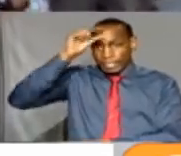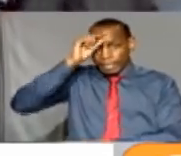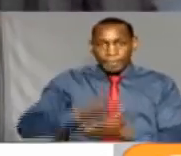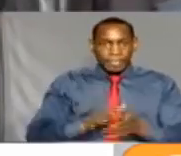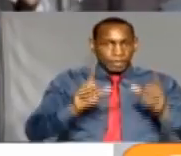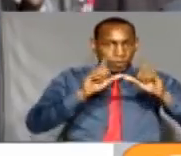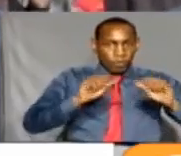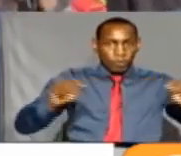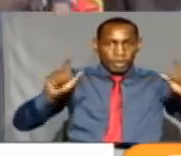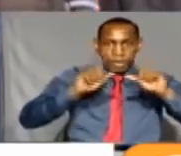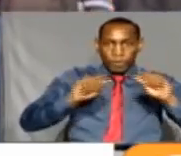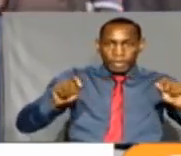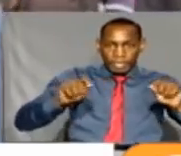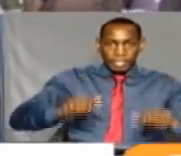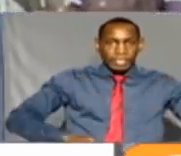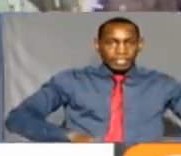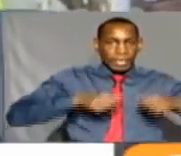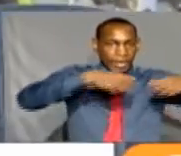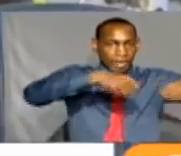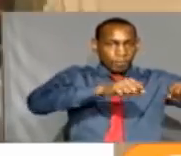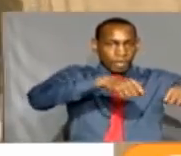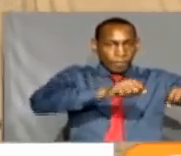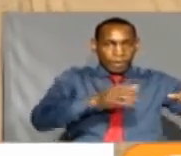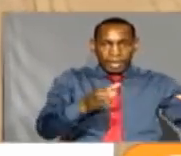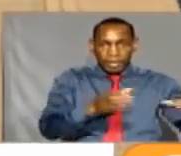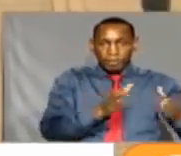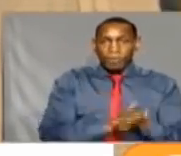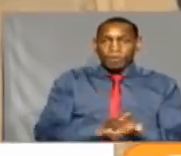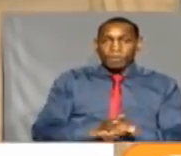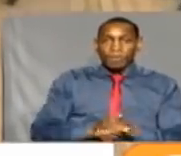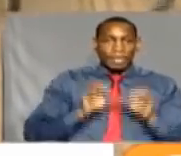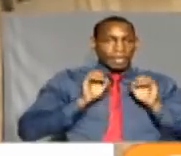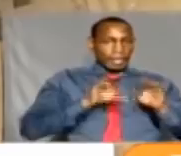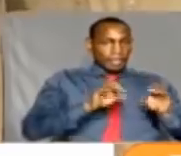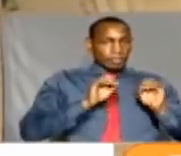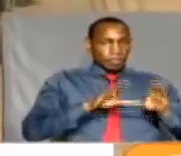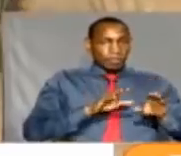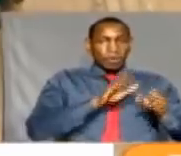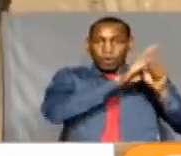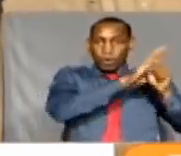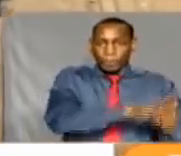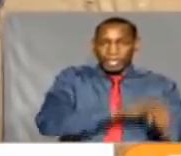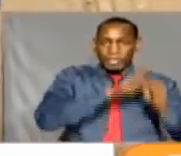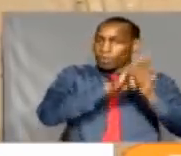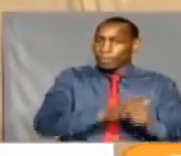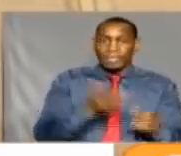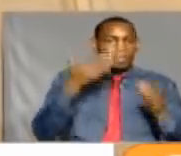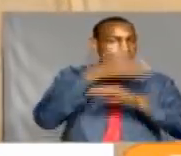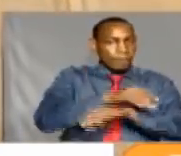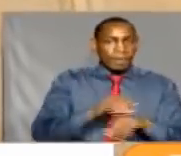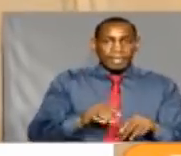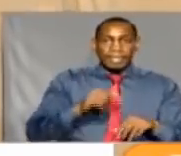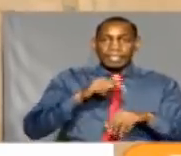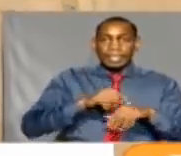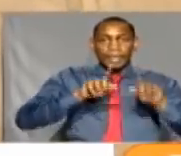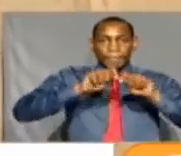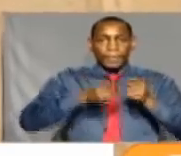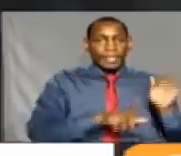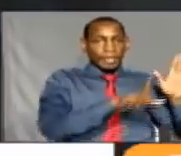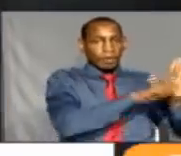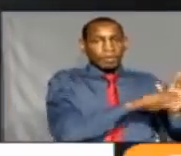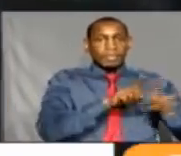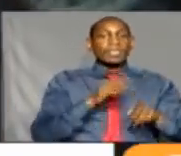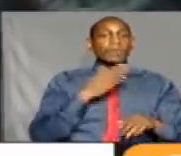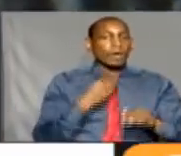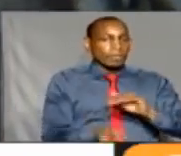Kulingana na Thomas Lesatini, mwenyekiti wa wanabodaboda hao, maafisa wa kaunti wamekuwa wakiwakandamiza kupita kiasi pale wanapovunja sheria na